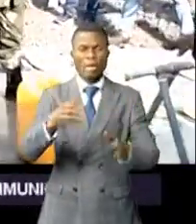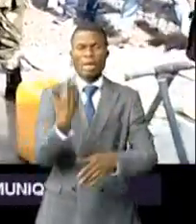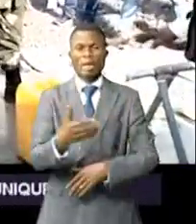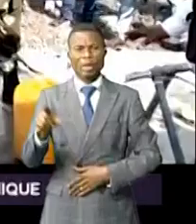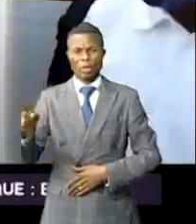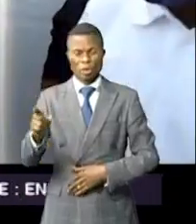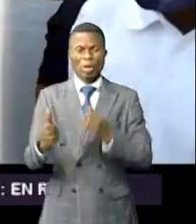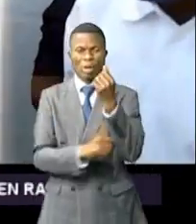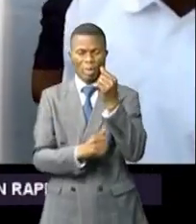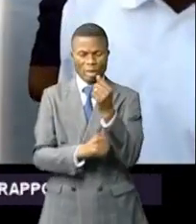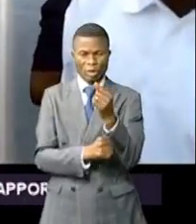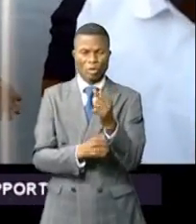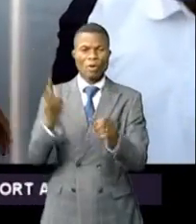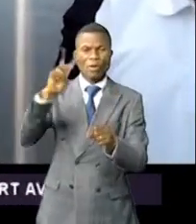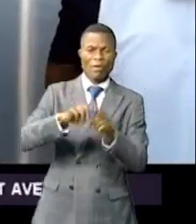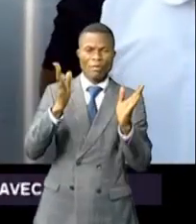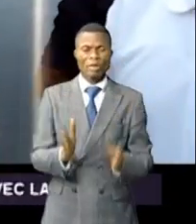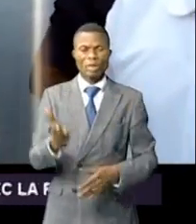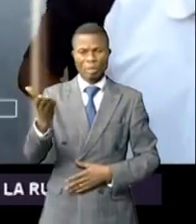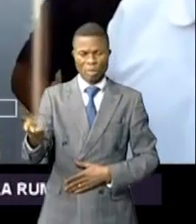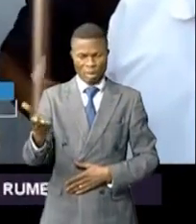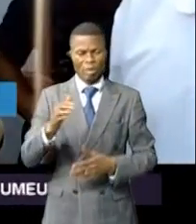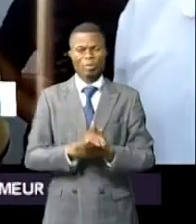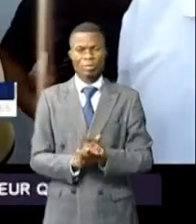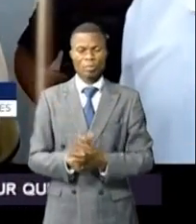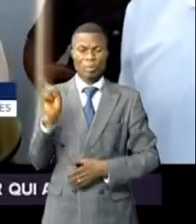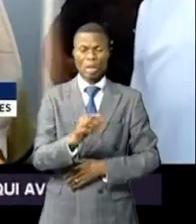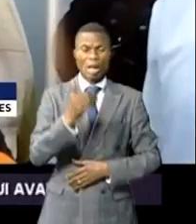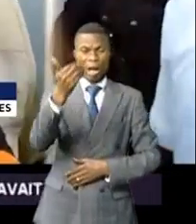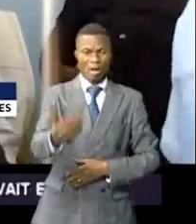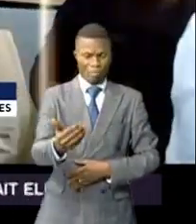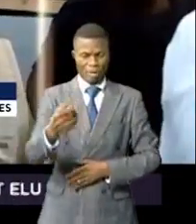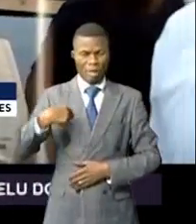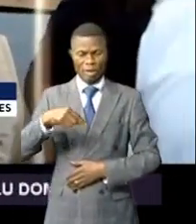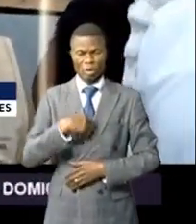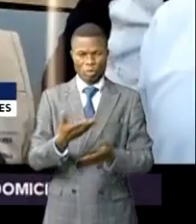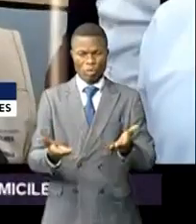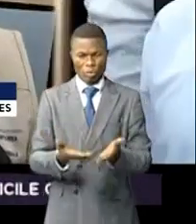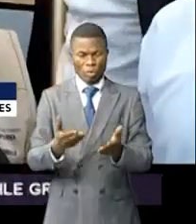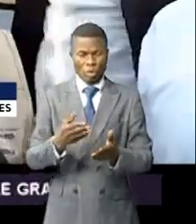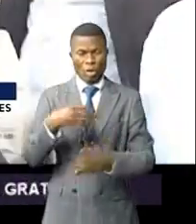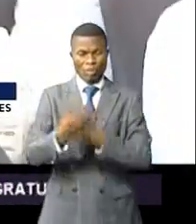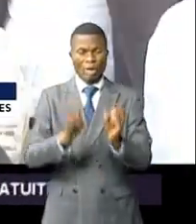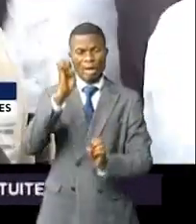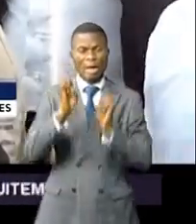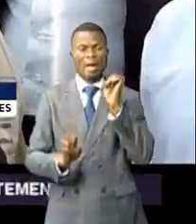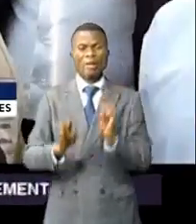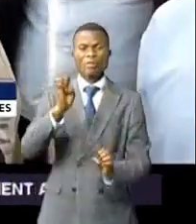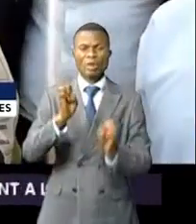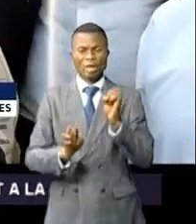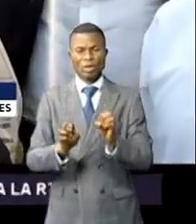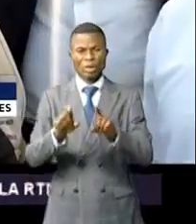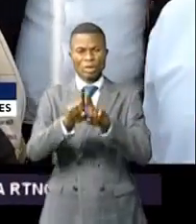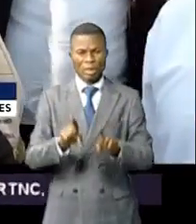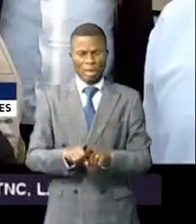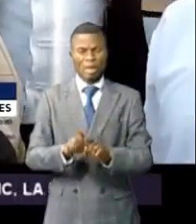aux sinistrés. Nous sommes venus à un avant-poste pour évaluer, faire rapport au